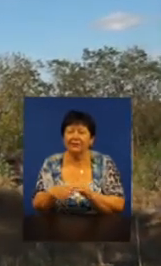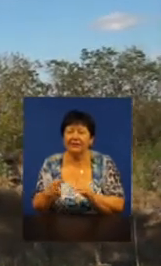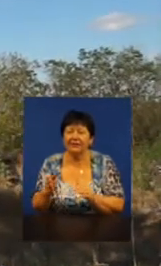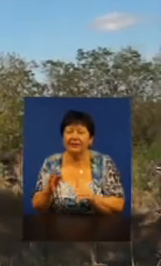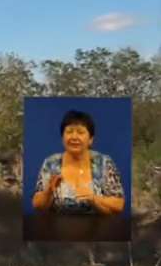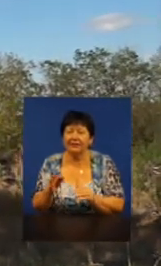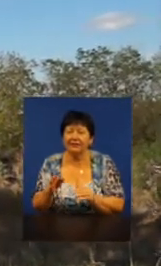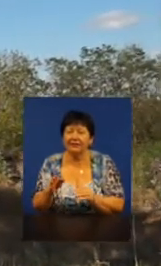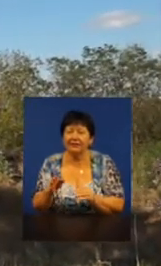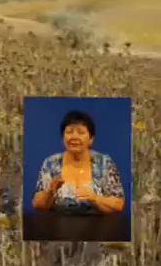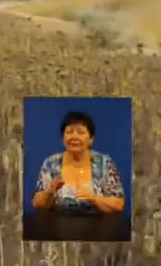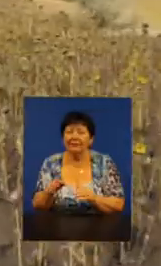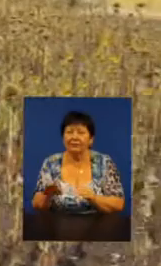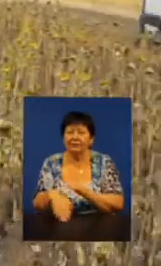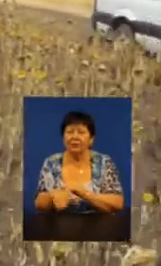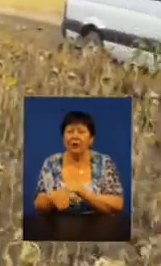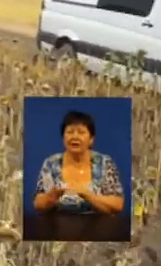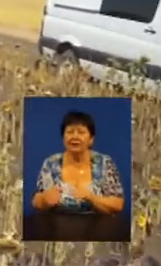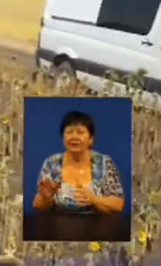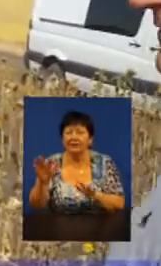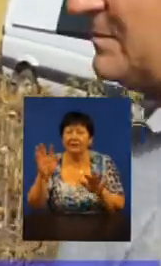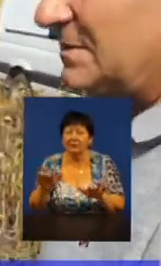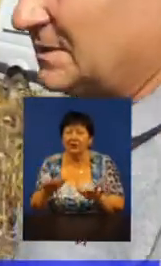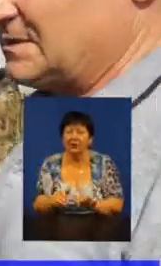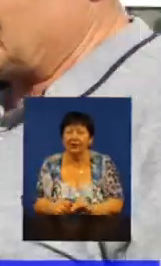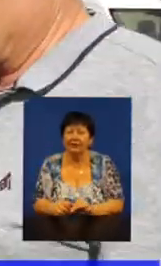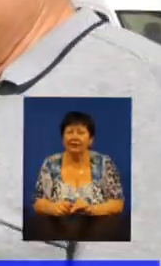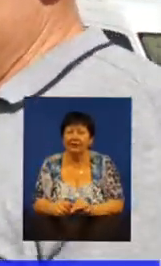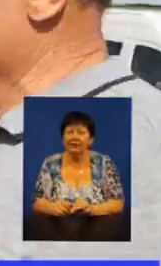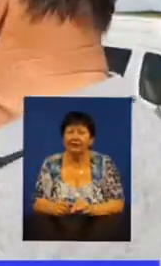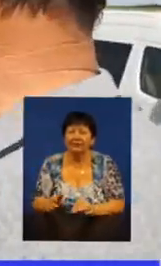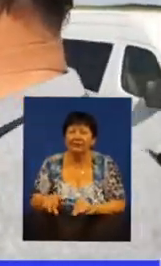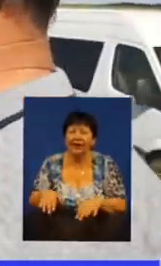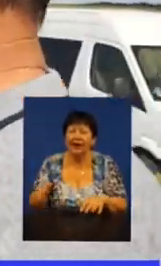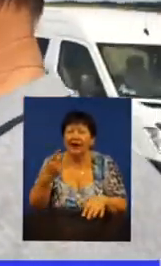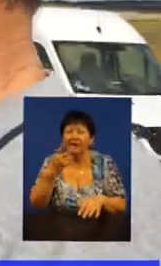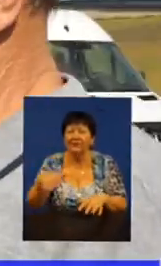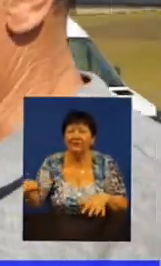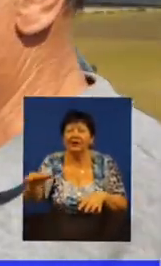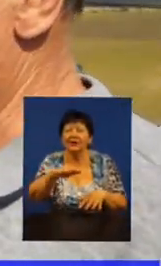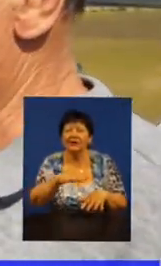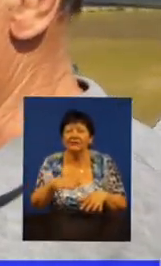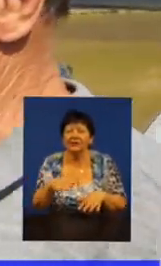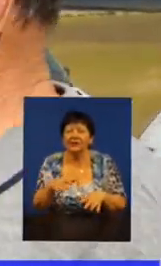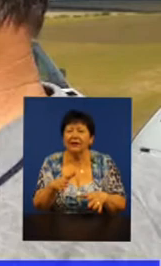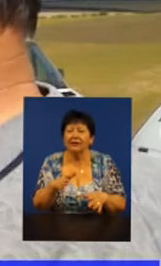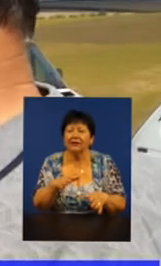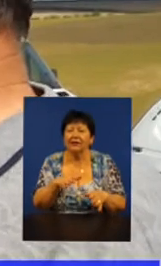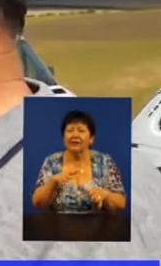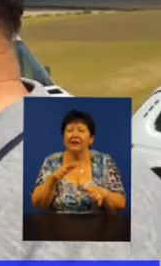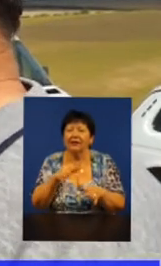precipitații, e va fi goală. Cum vedem, avem câmpuri afectate diferit, sunt